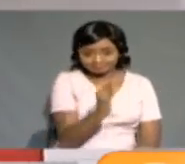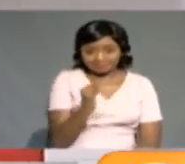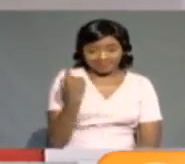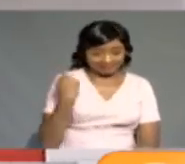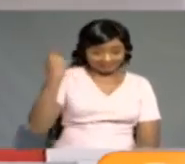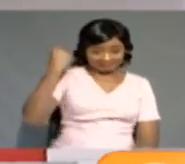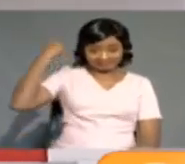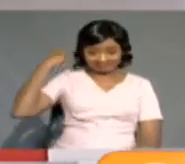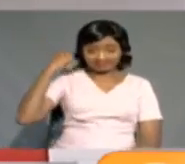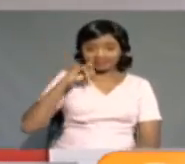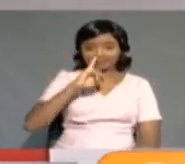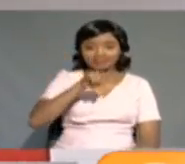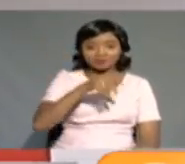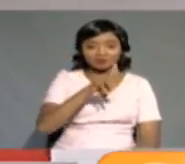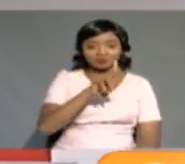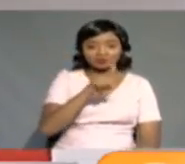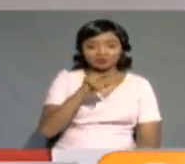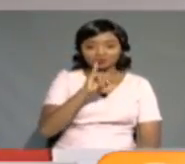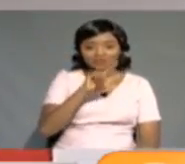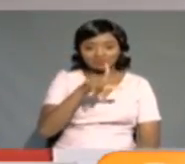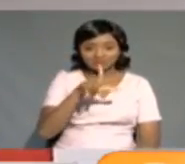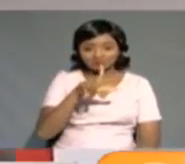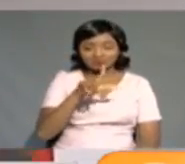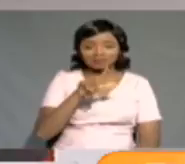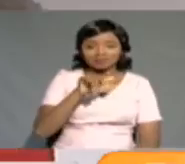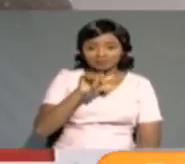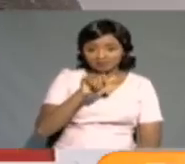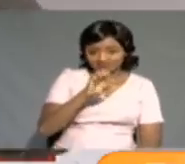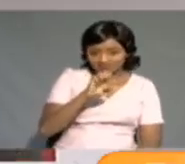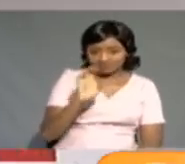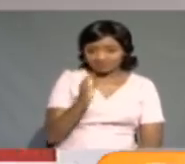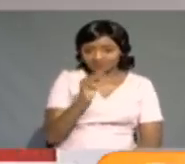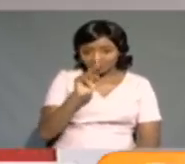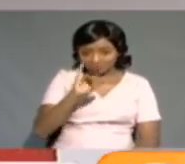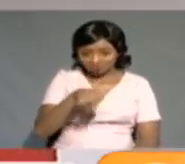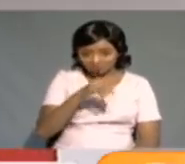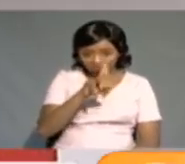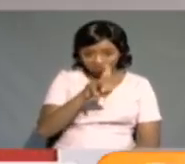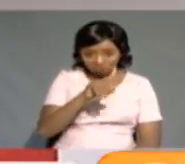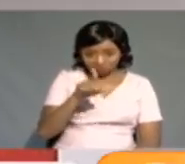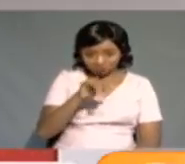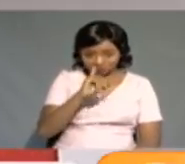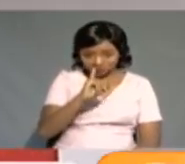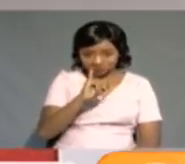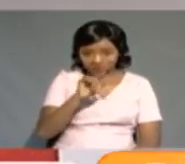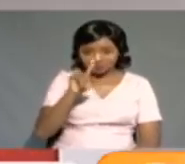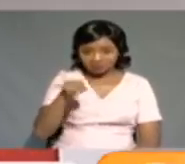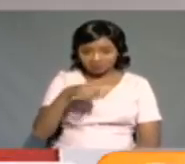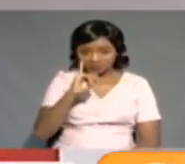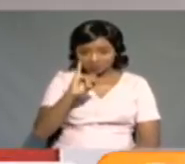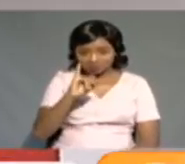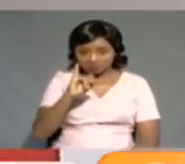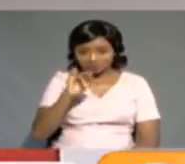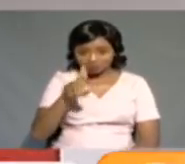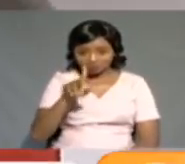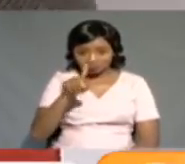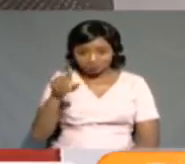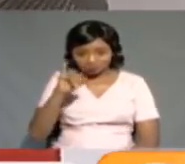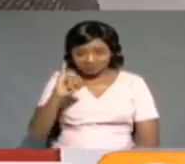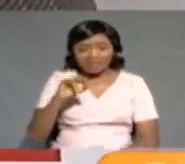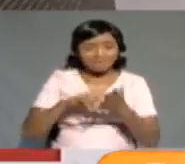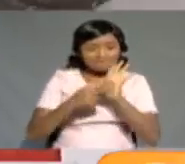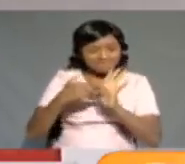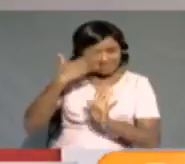Manake ukimweleza mtu kama hukumbuki lini, utamwambia juzi. Lakini kuna neno juzile. Siku ya